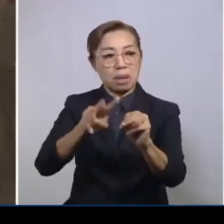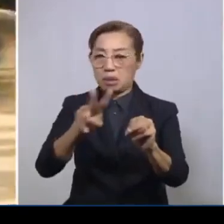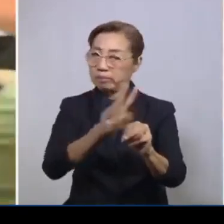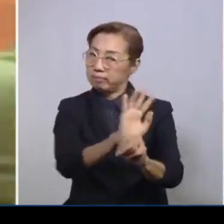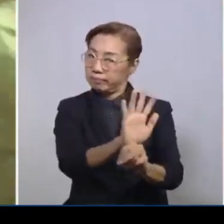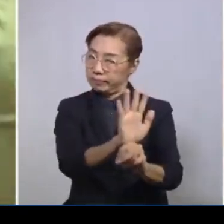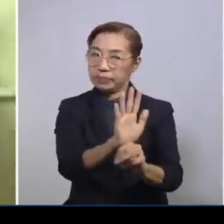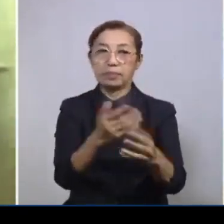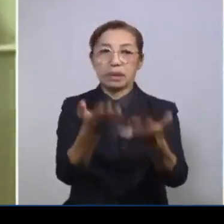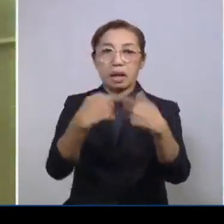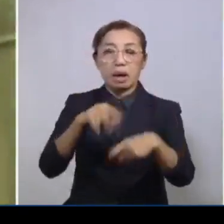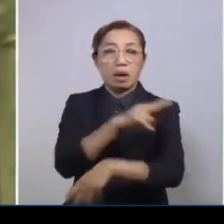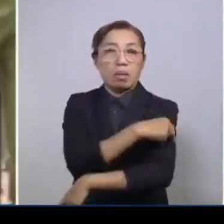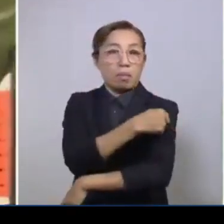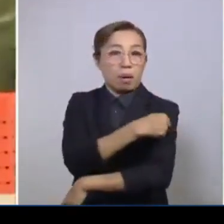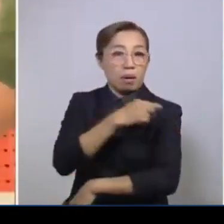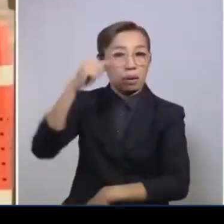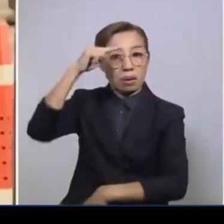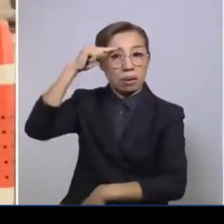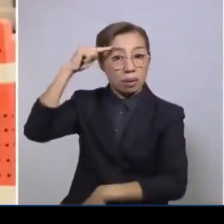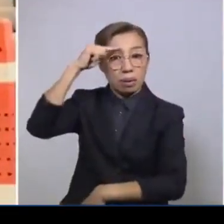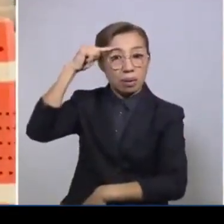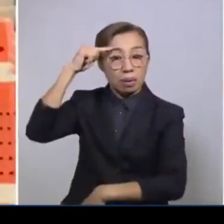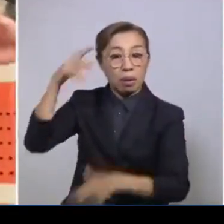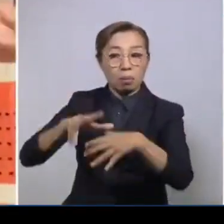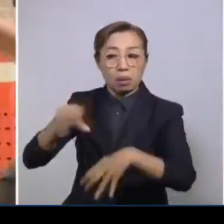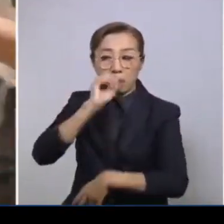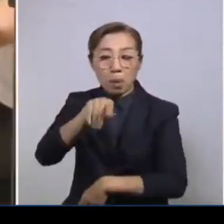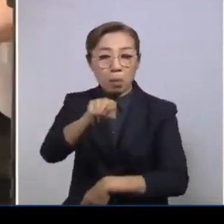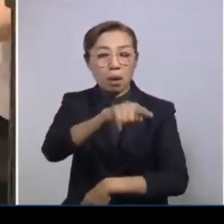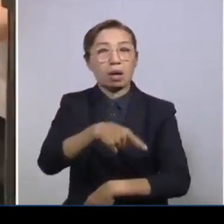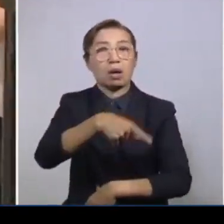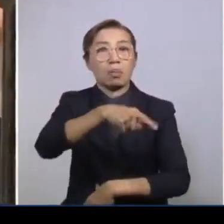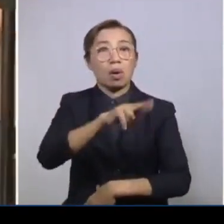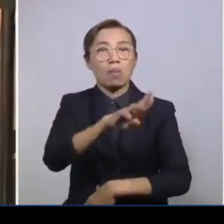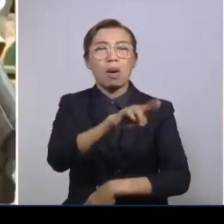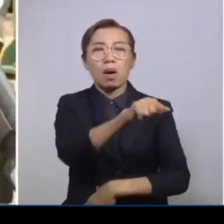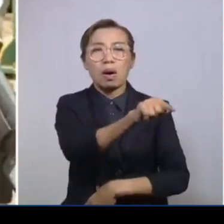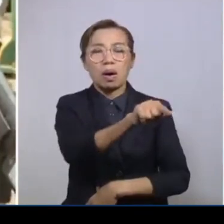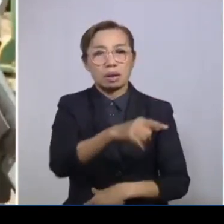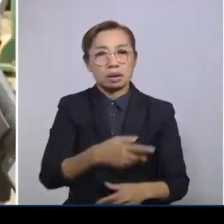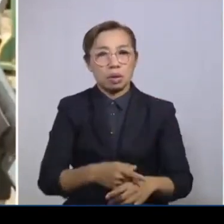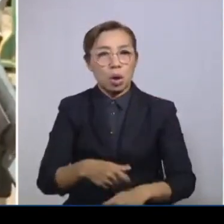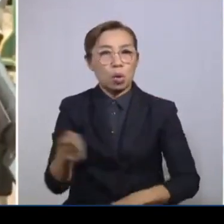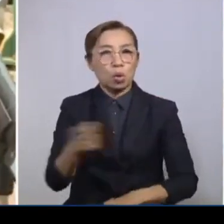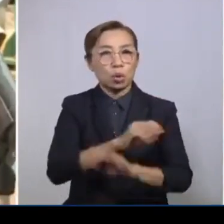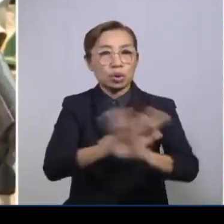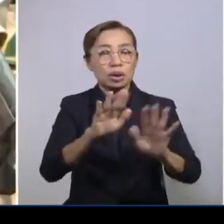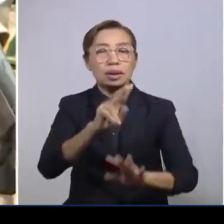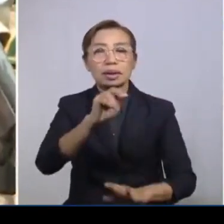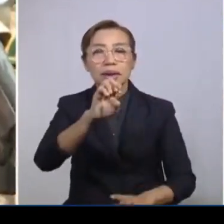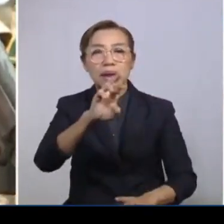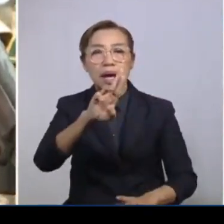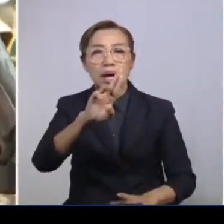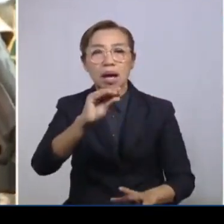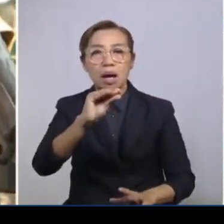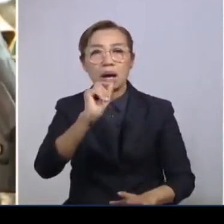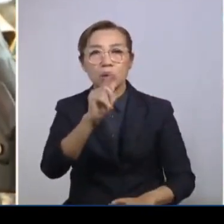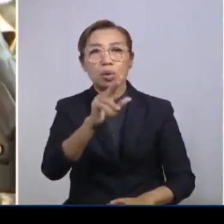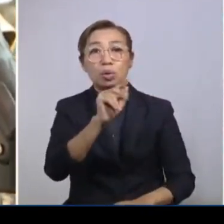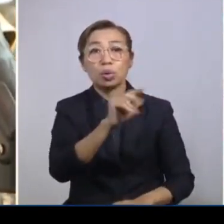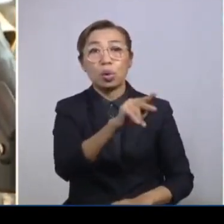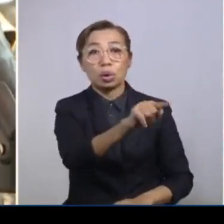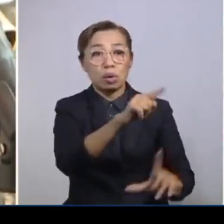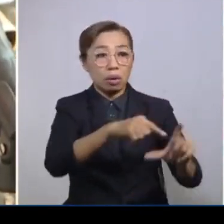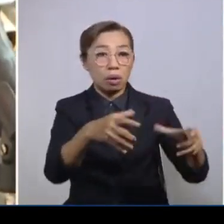ช่นเดียวกับนายแพทย์ชนน่านสีแก้วแกนนำอีกคนหนึ่งก็บอกว่าร่างพรบนิรโทษกรรมที่พรรคก้าวไกลในฐานะพรรคเพื่อไทยในแพทย์ชนน่านก็